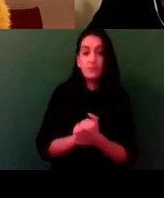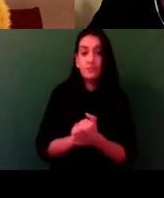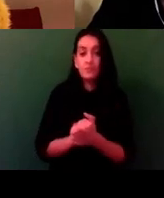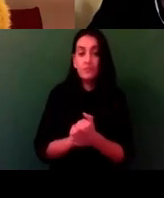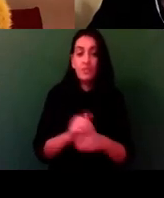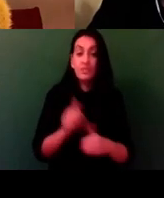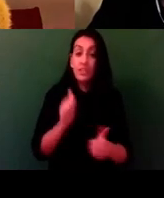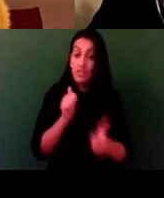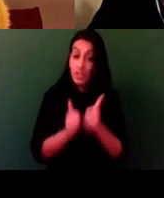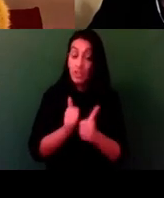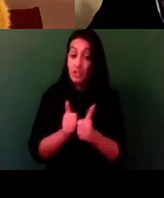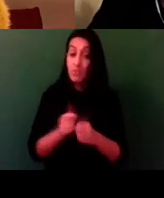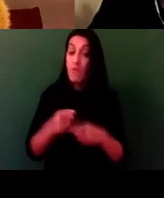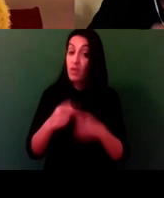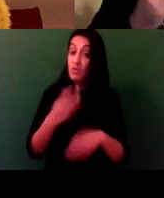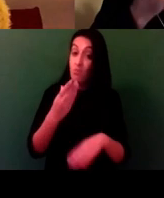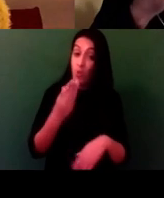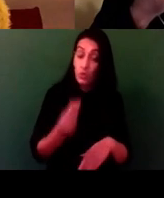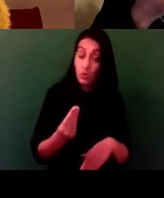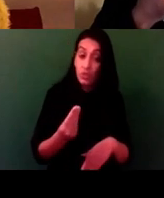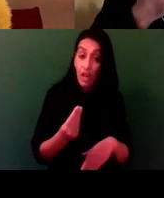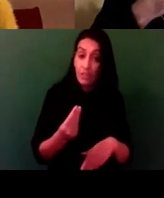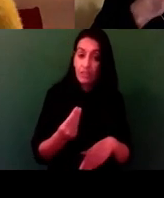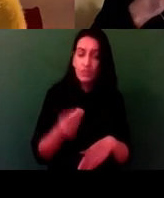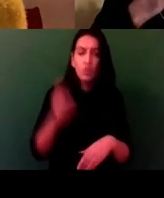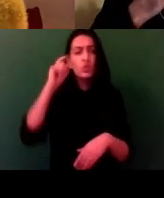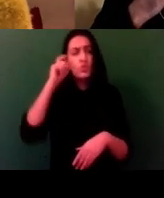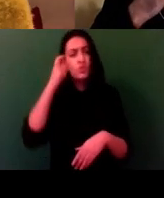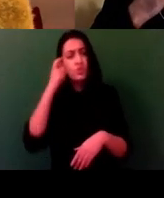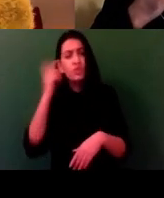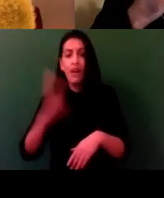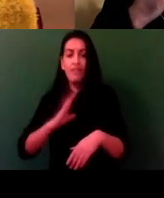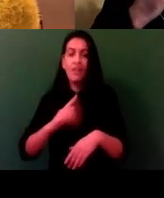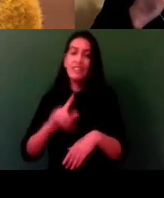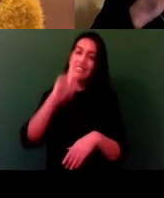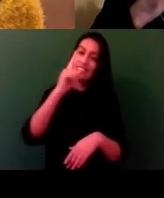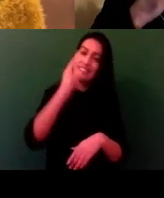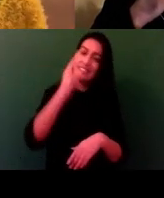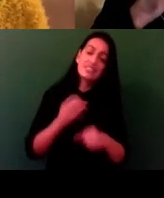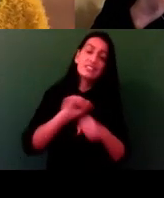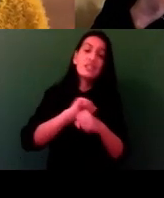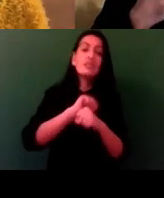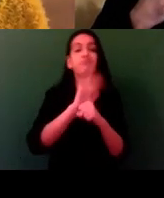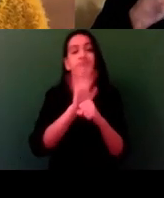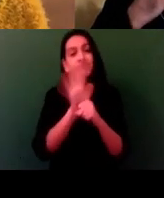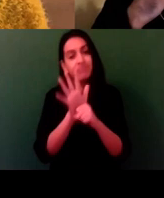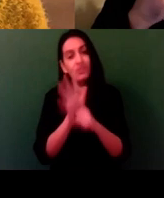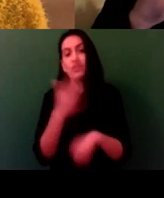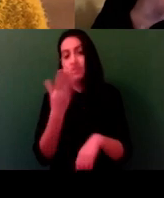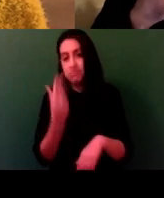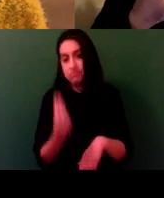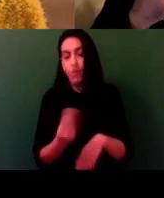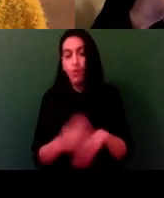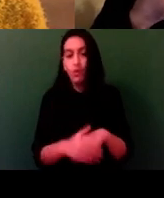dönmemesi lazım diyorduk. Ki ilk etapta koronayı belki de bahane ederek ya da başka şeyleri bilmiyorum.